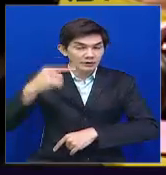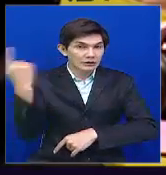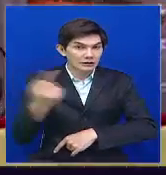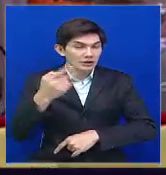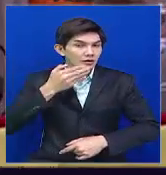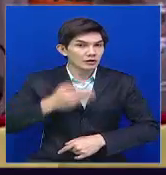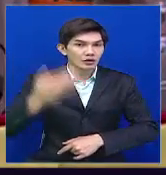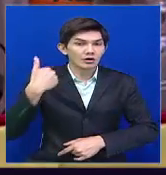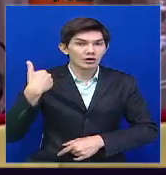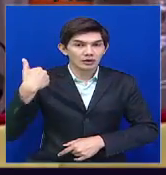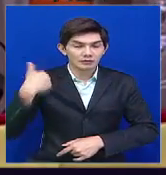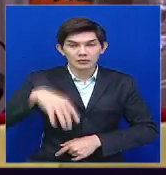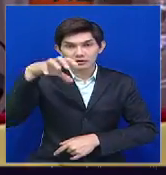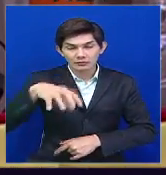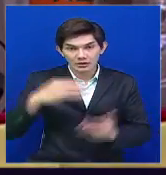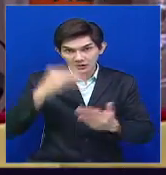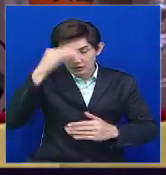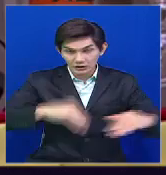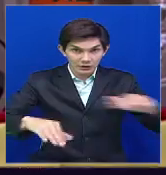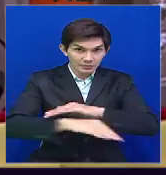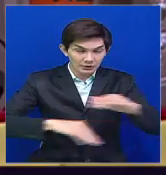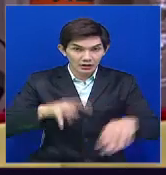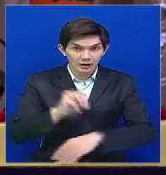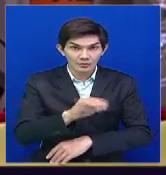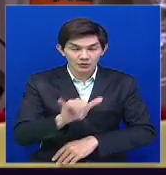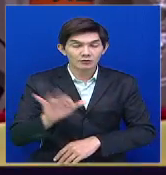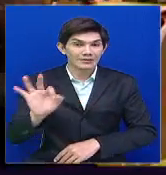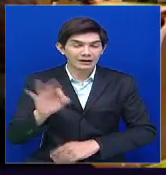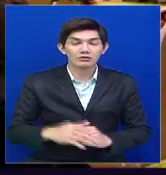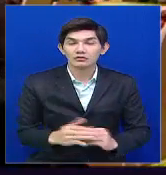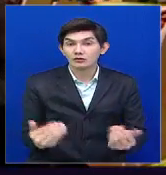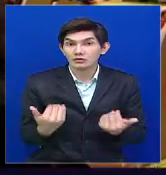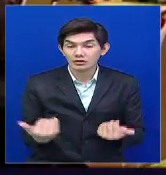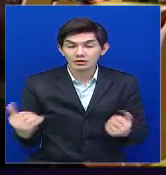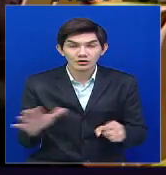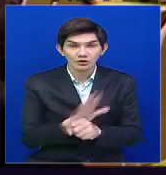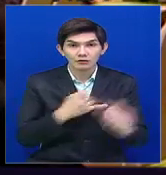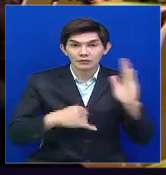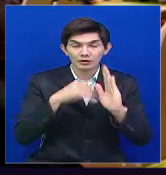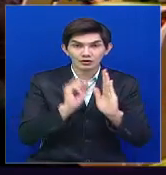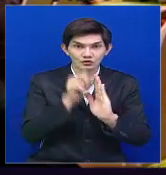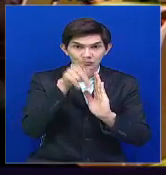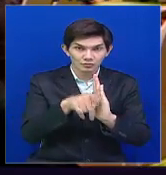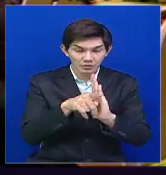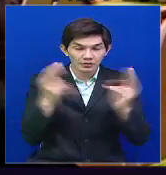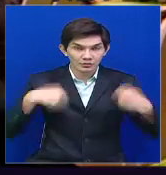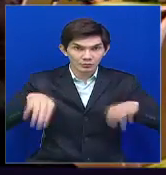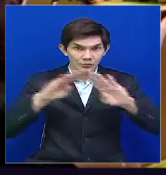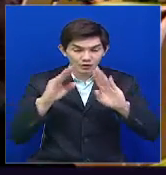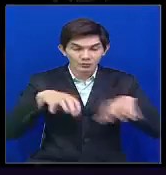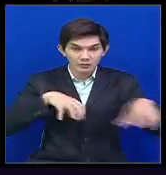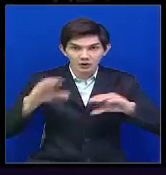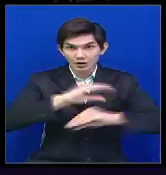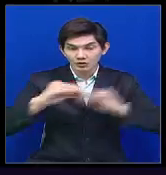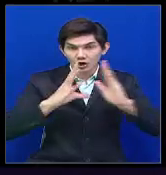างยั่งยืนและสำนักงานเขตพื้นที่การศึกษามัธยมศึกษาเขต9ครอบคลุมจังหวัดสุพรรณบุรีและนครปฐมจัดโครง